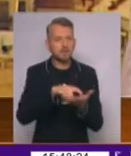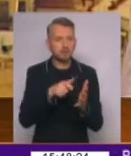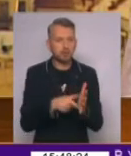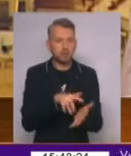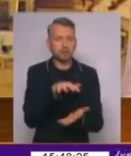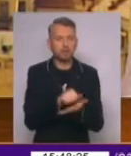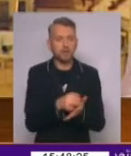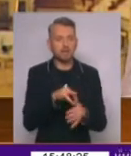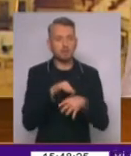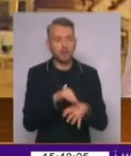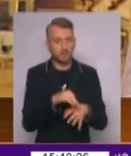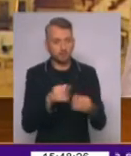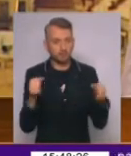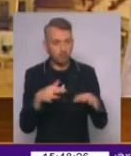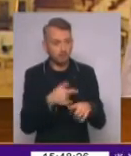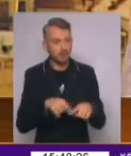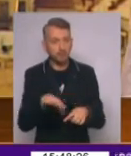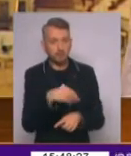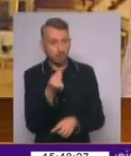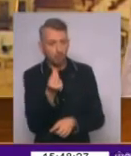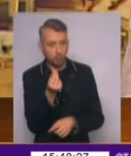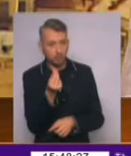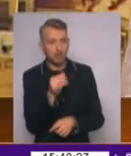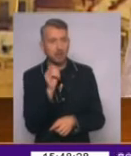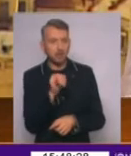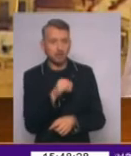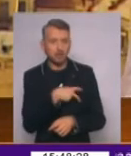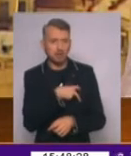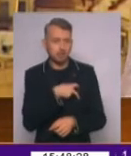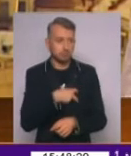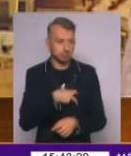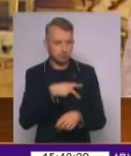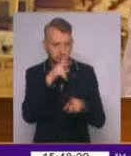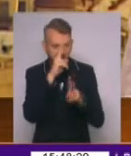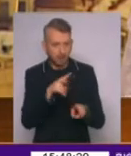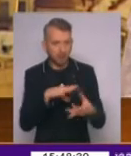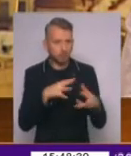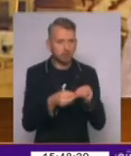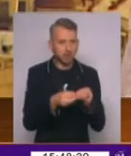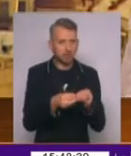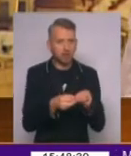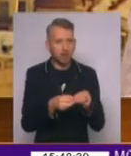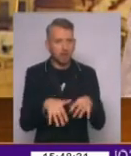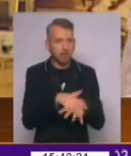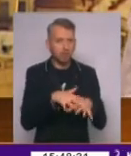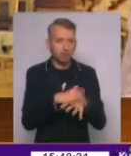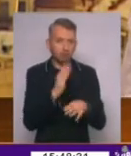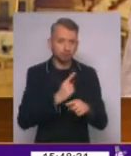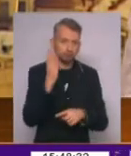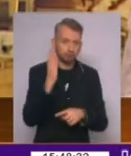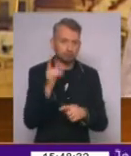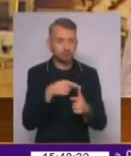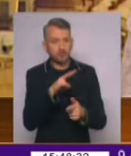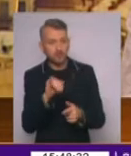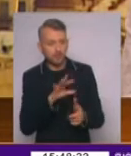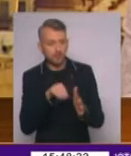проведення зборів. Це все кошти. І, звичайно, йти на ризик, навіть не знаючи результату, чи в кінці кінців громадськість проголосує за ОСББ, чи ні,